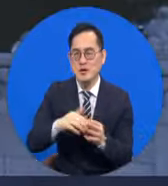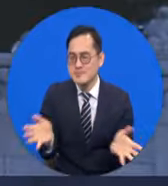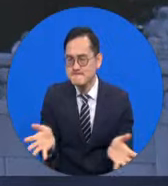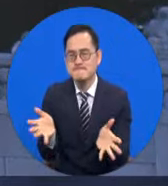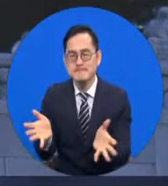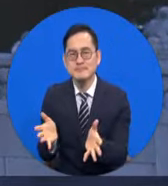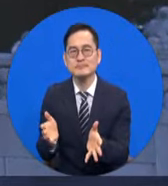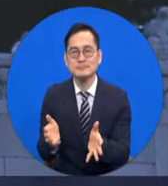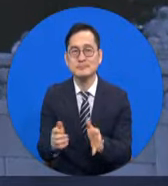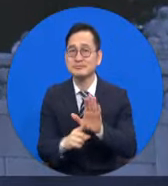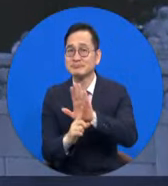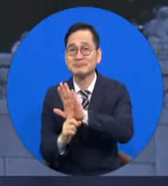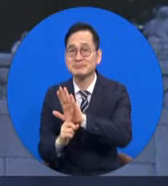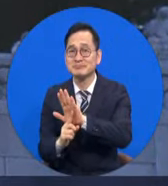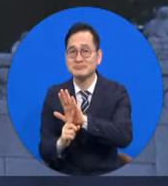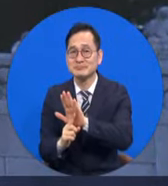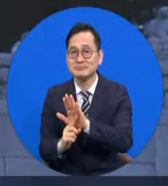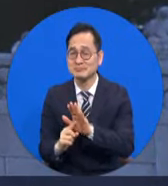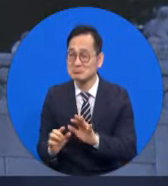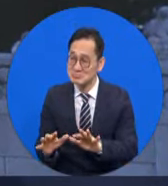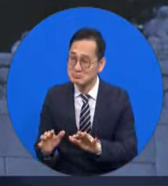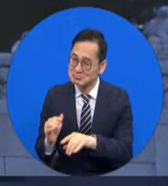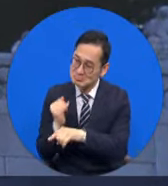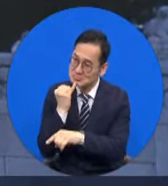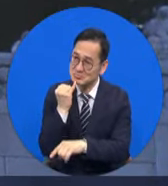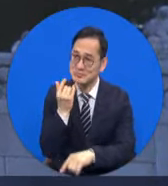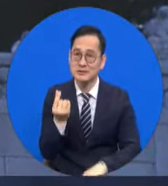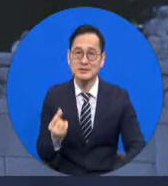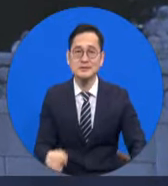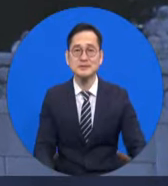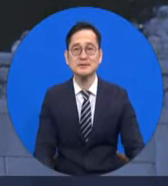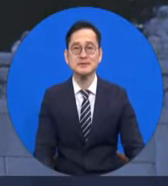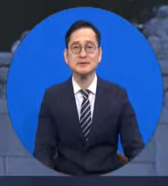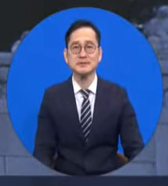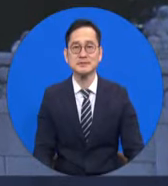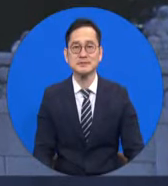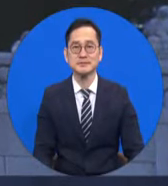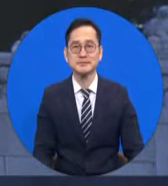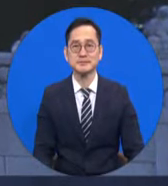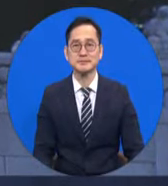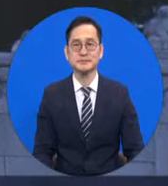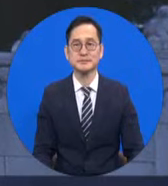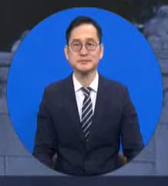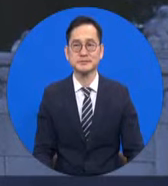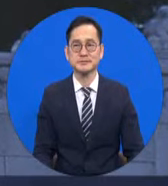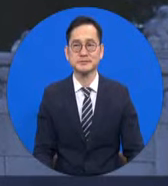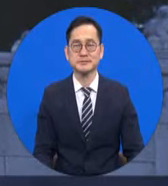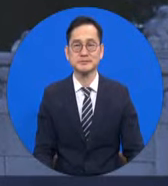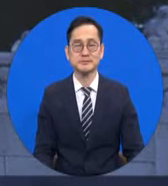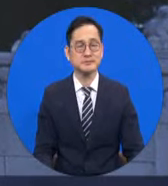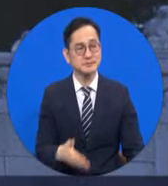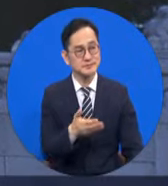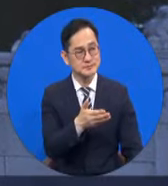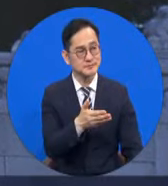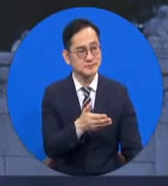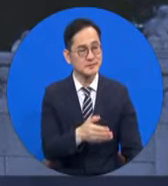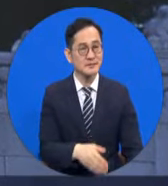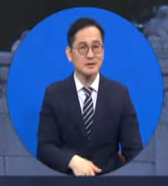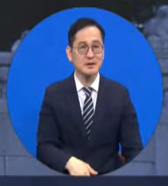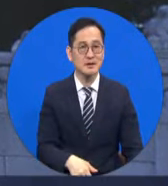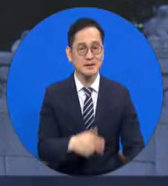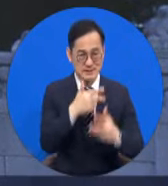자, 정혁진 변호사님. 네네. 잠시 후에 질문 드리겠고요. 조기현 부위원장님. 이 대표는